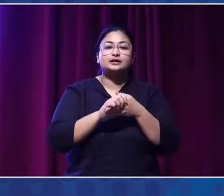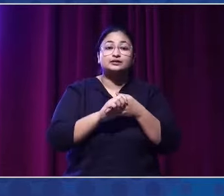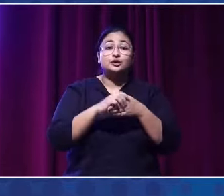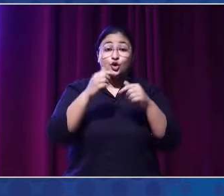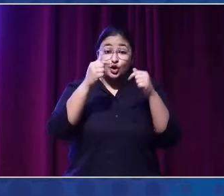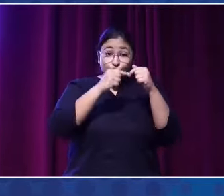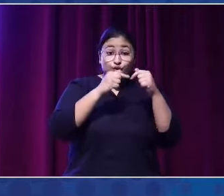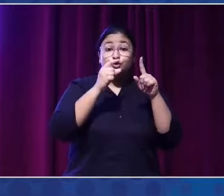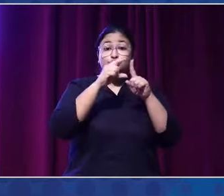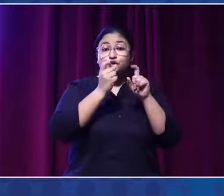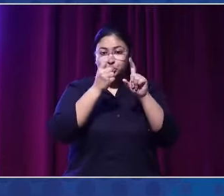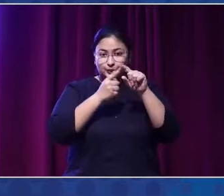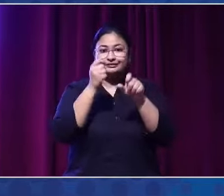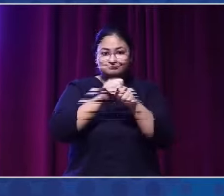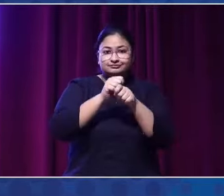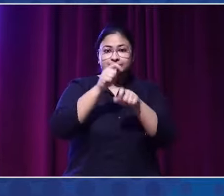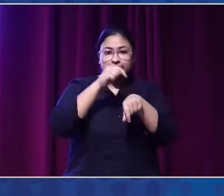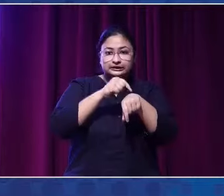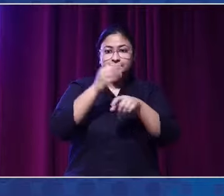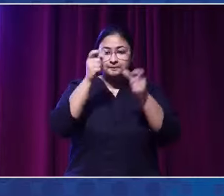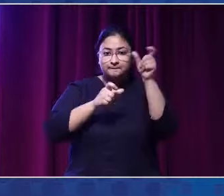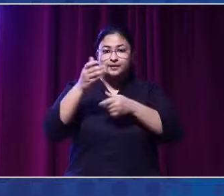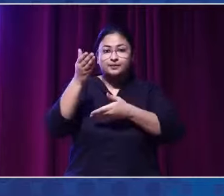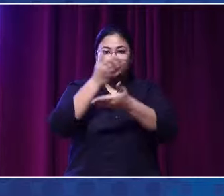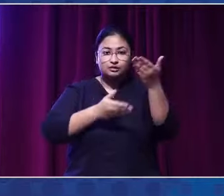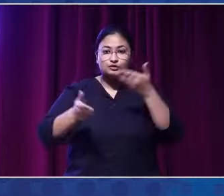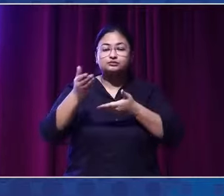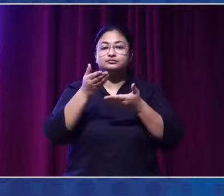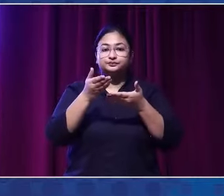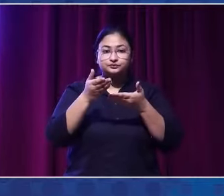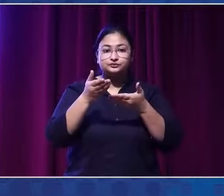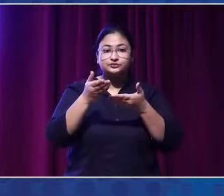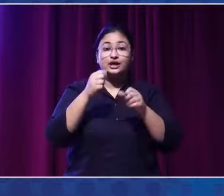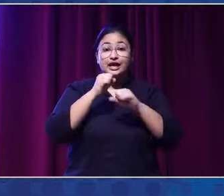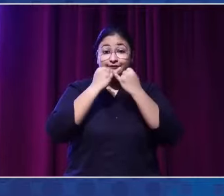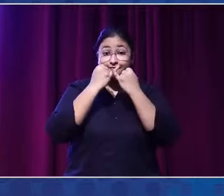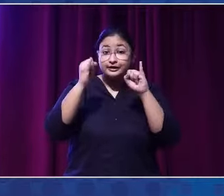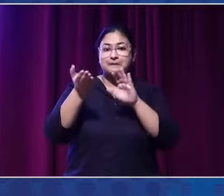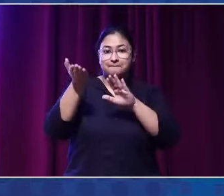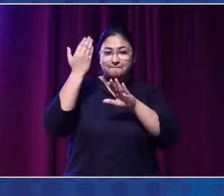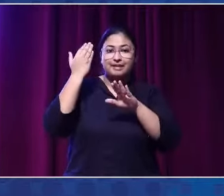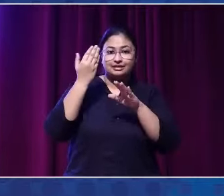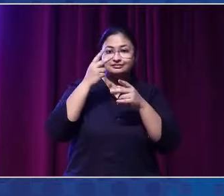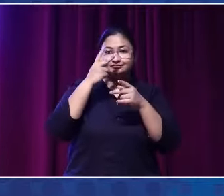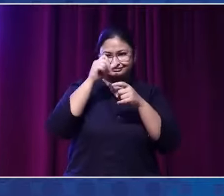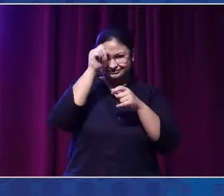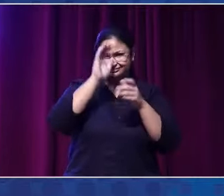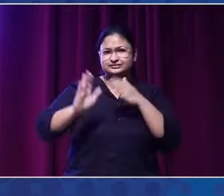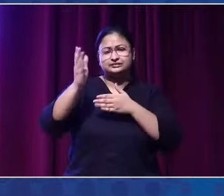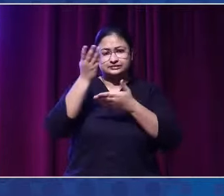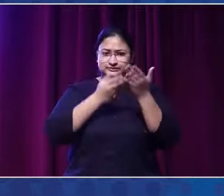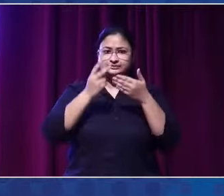हमारे साथ वोट दिया, ये हमारे लोकतंत्र के गणनायक हैं। आजादी से पहले का भारत इन्होंने देखा है